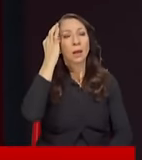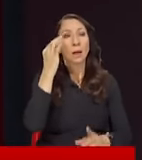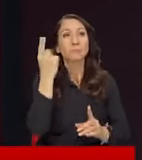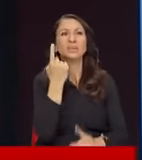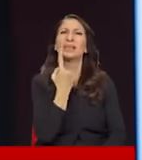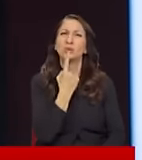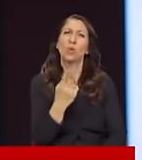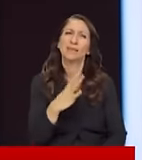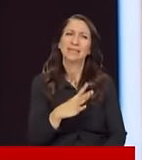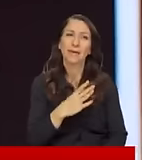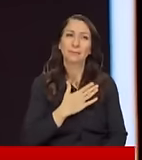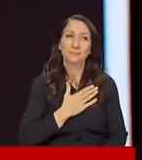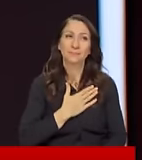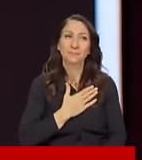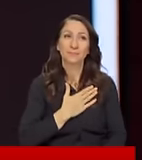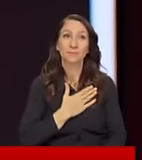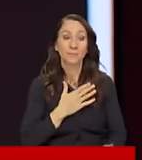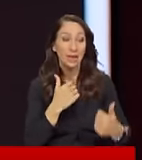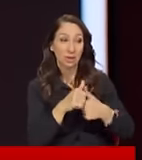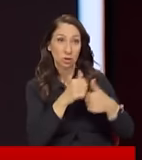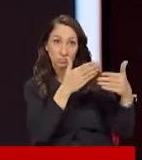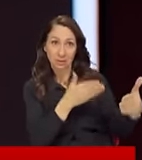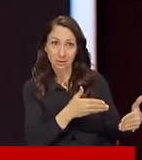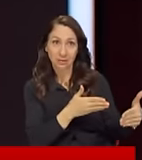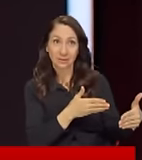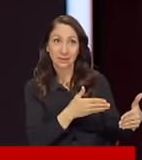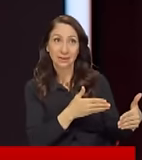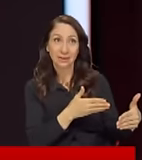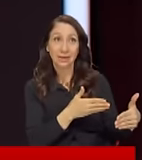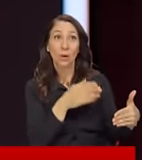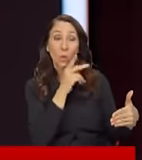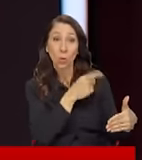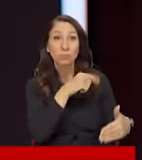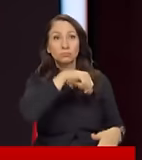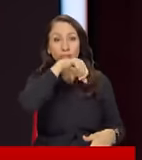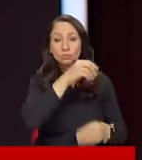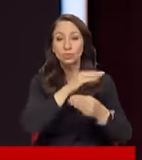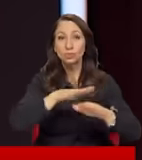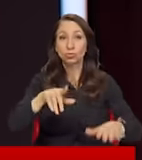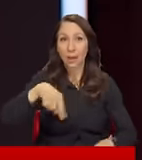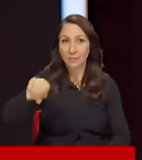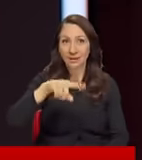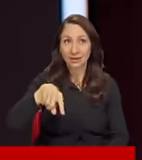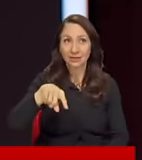ifade etmek isterim. Eşimin ve ki onun sayesinde çocuklarımın